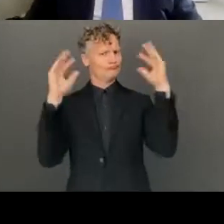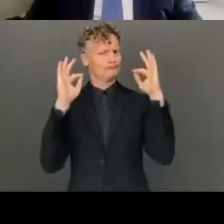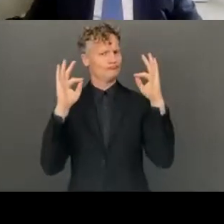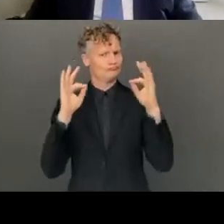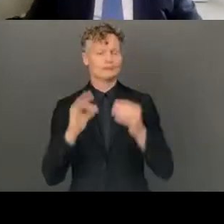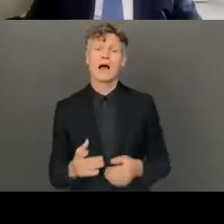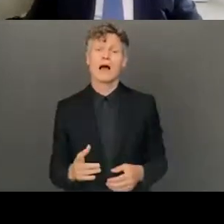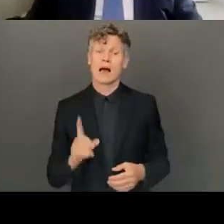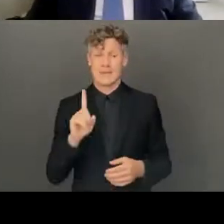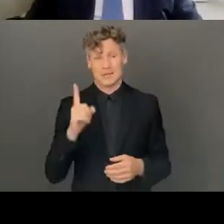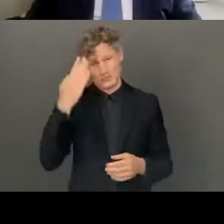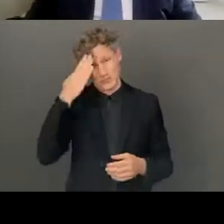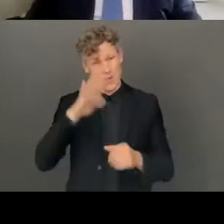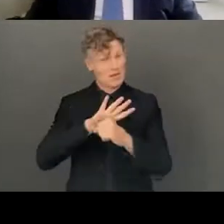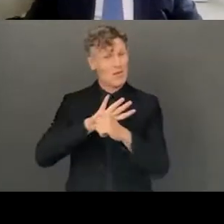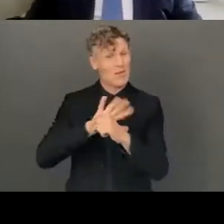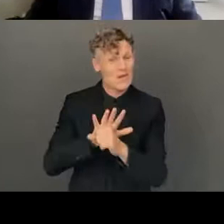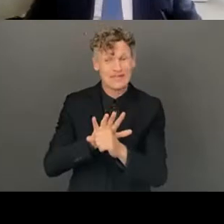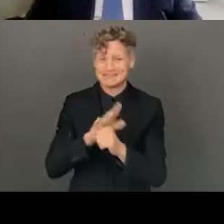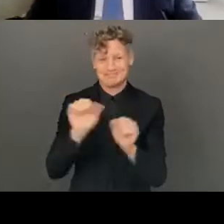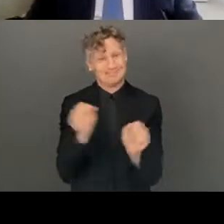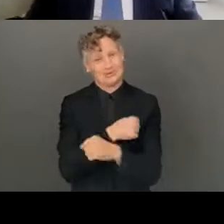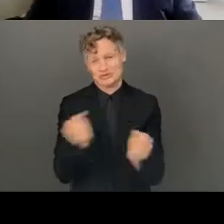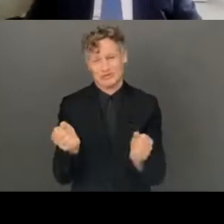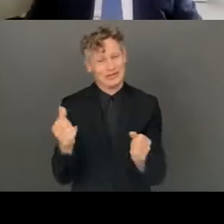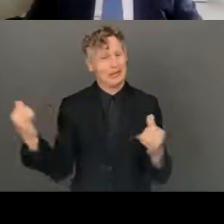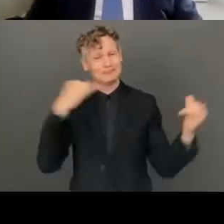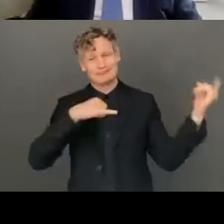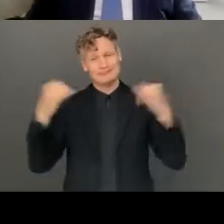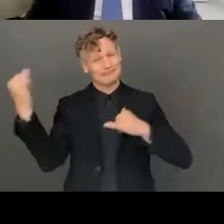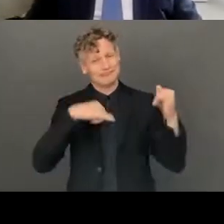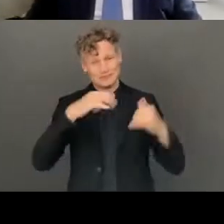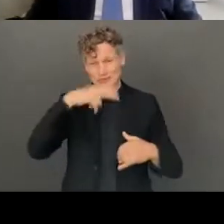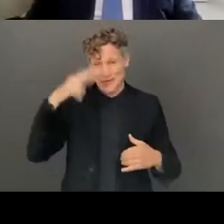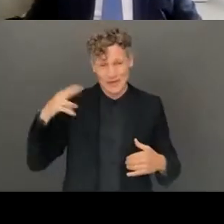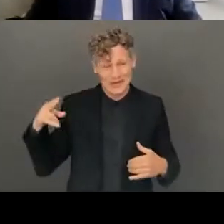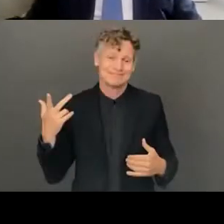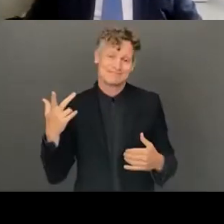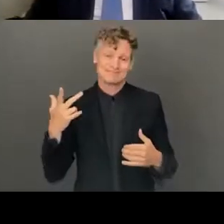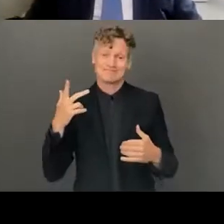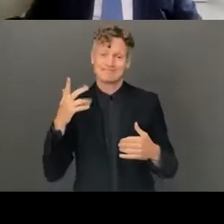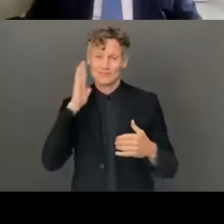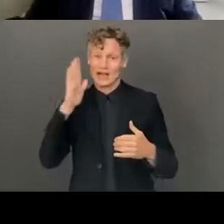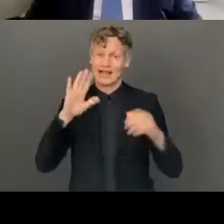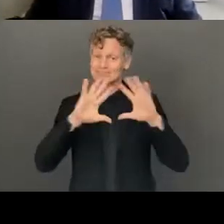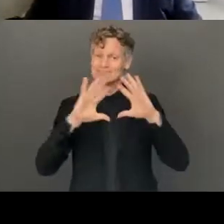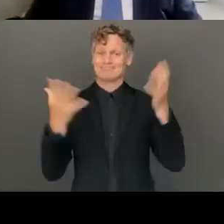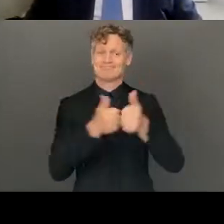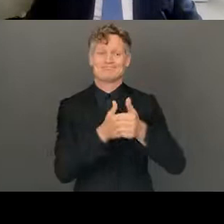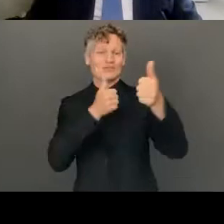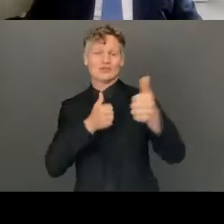sommet sera virtuel à 100%. On aurait bien aimé se rencontrer en présentiel, mais en même temps, un sommet